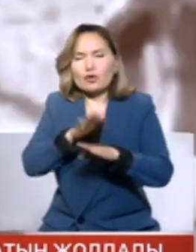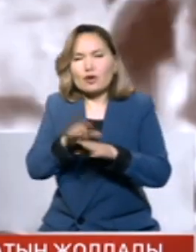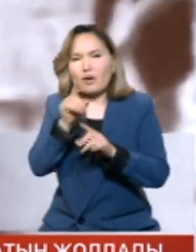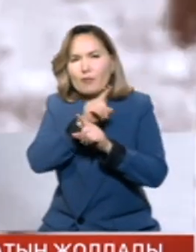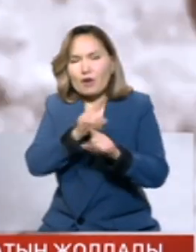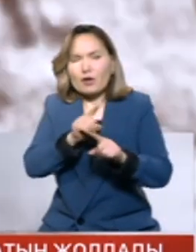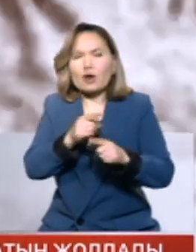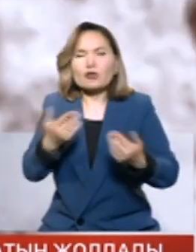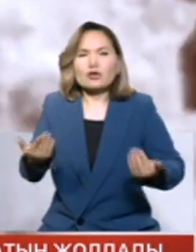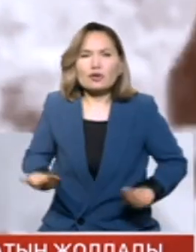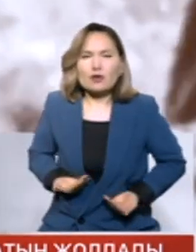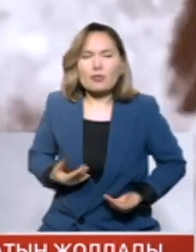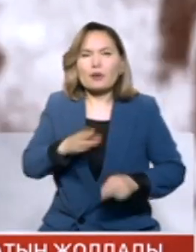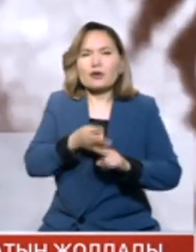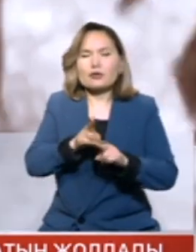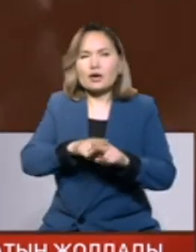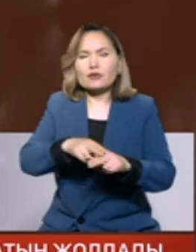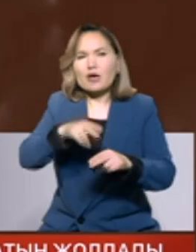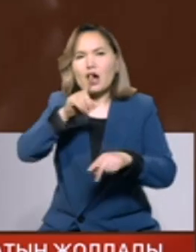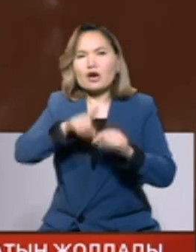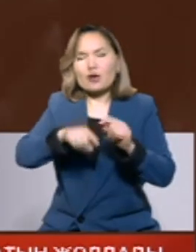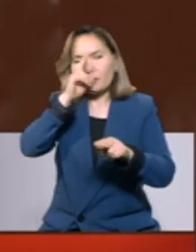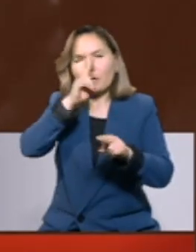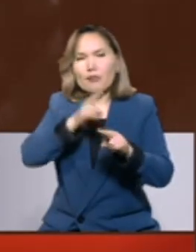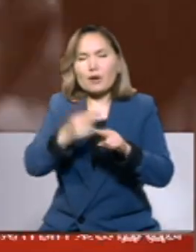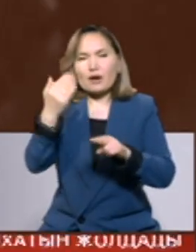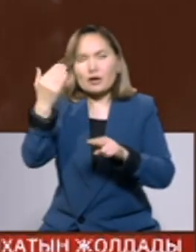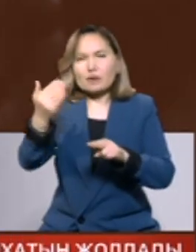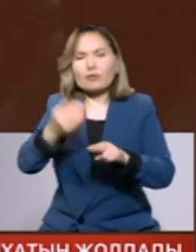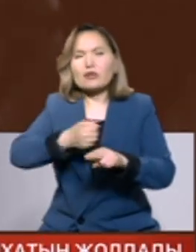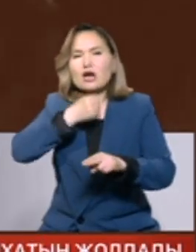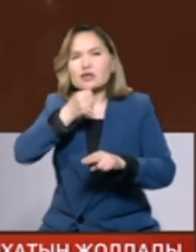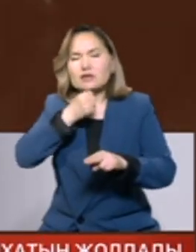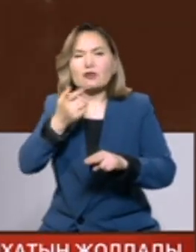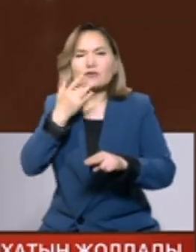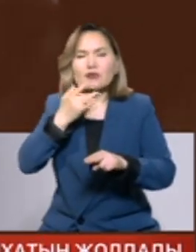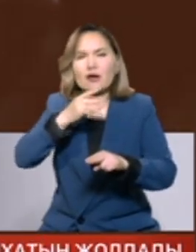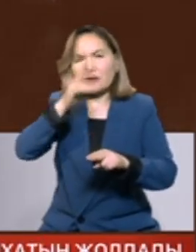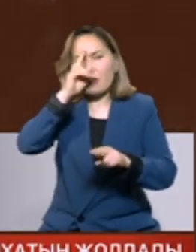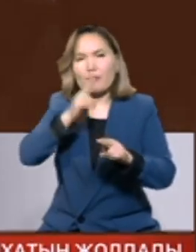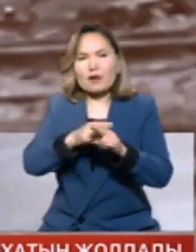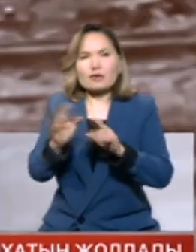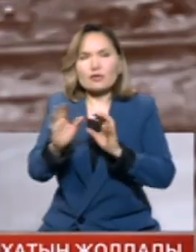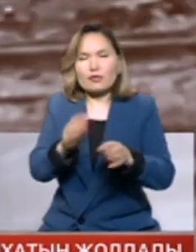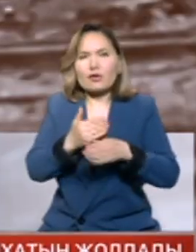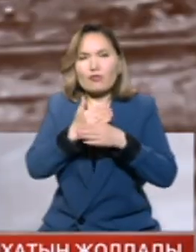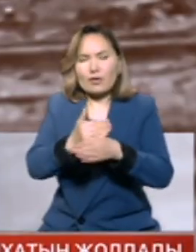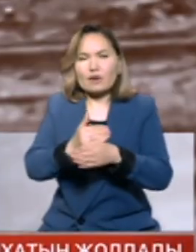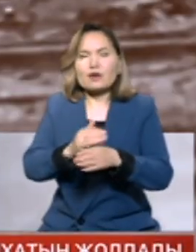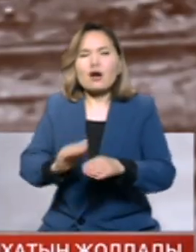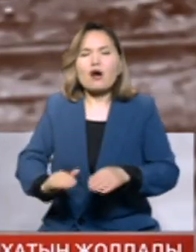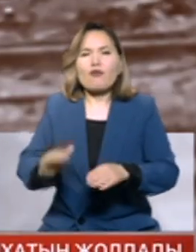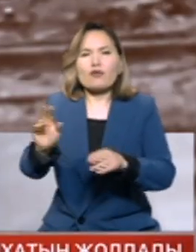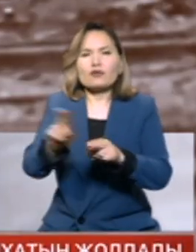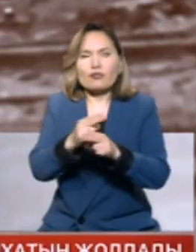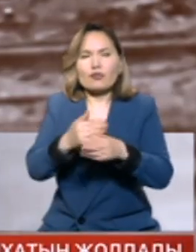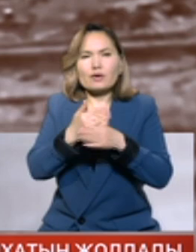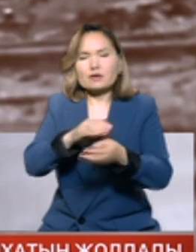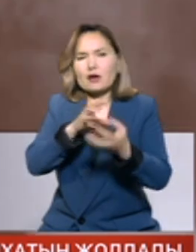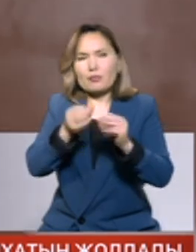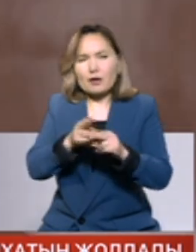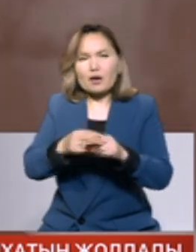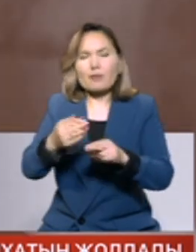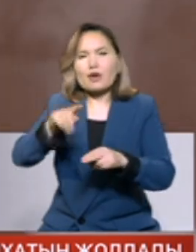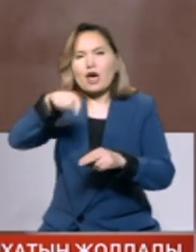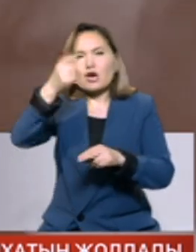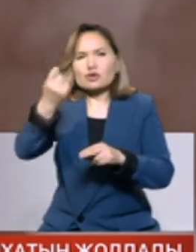татты. Ал туған ағасы Сағит Сағадатқа әке орнына әке, шеше орнына шеше болды. Сол Сағит майданға аттанып